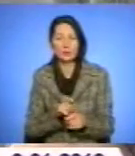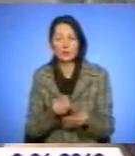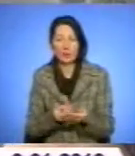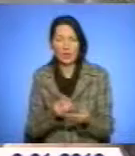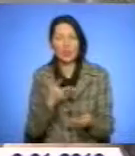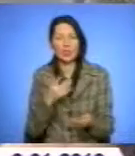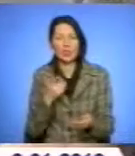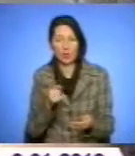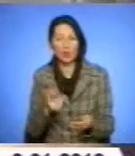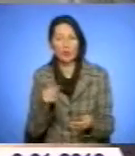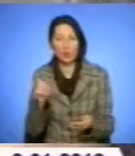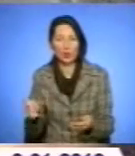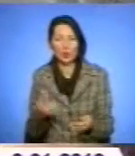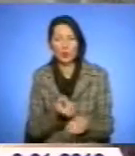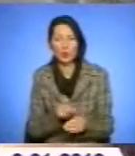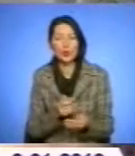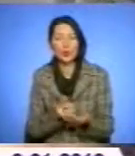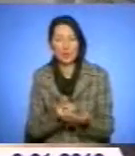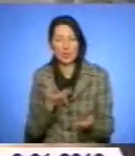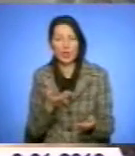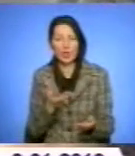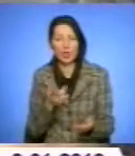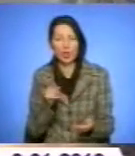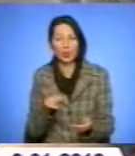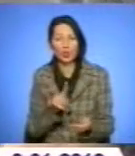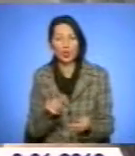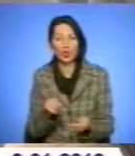цінила ту людину. Дуже цінила, тому що